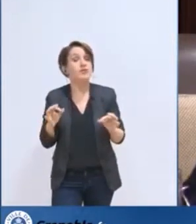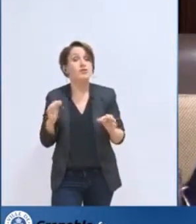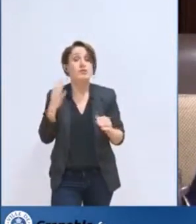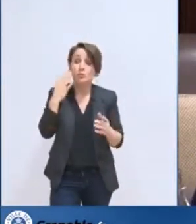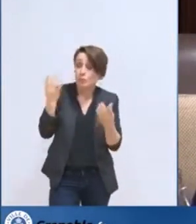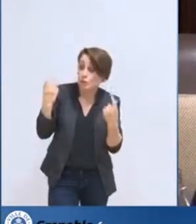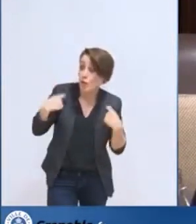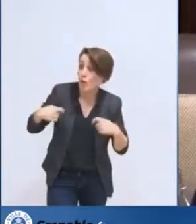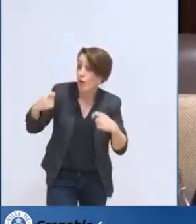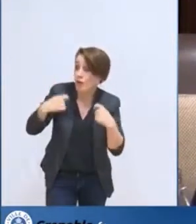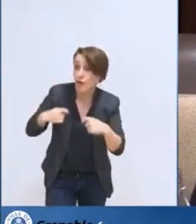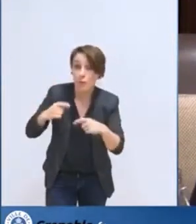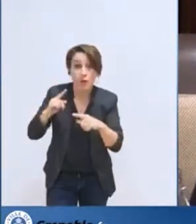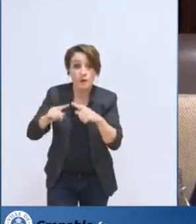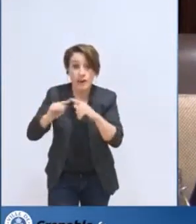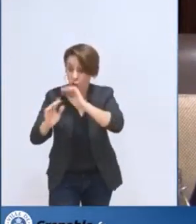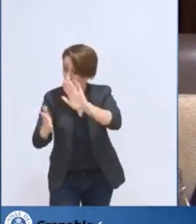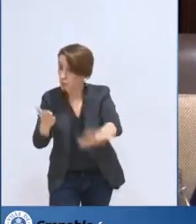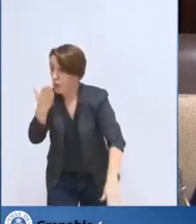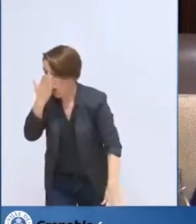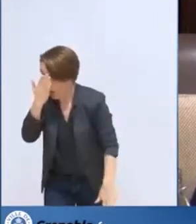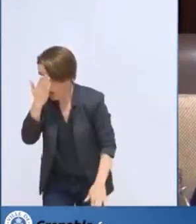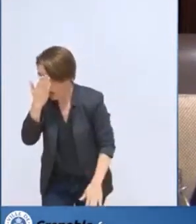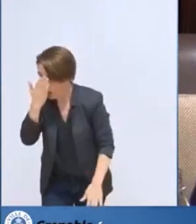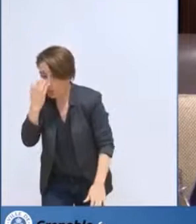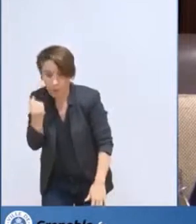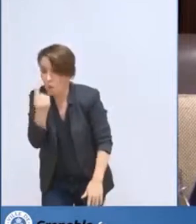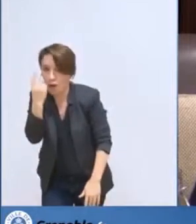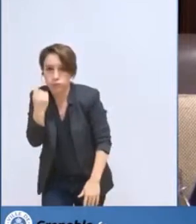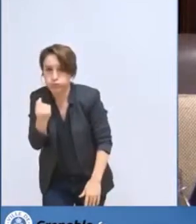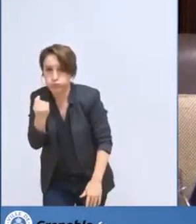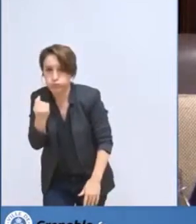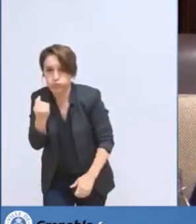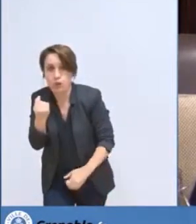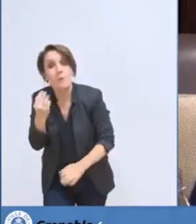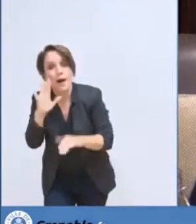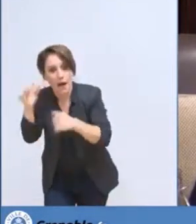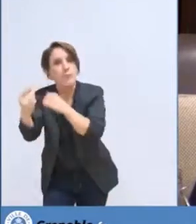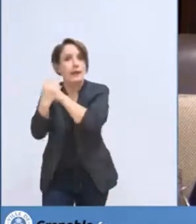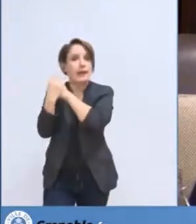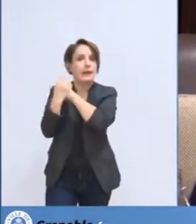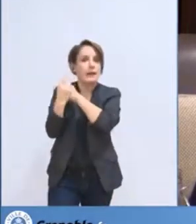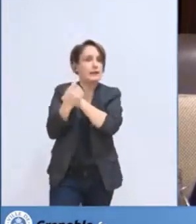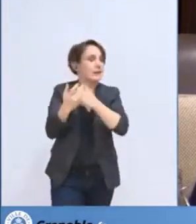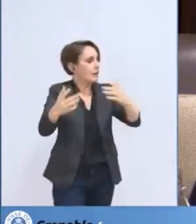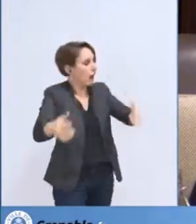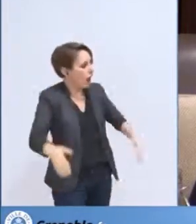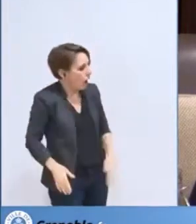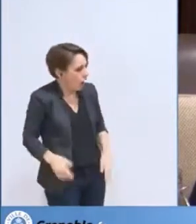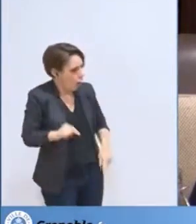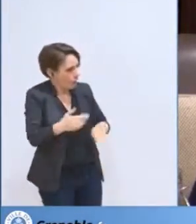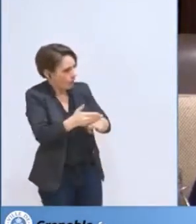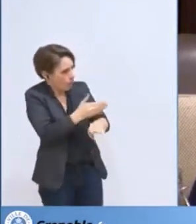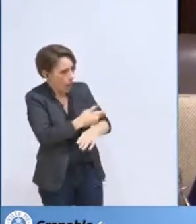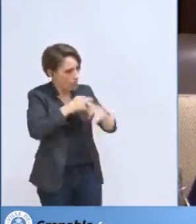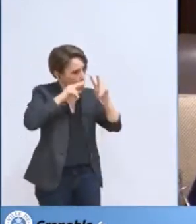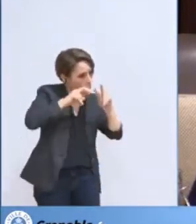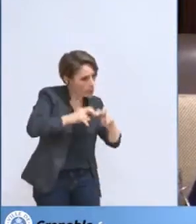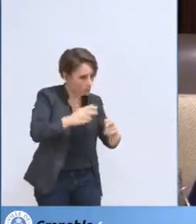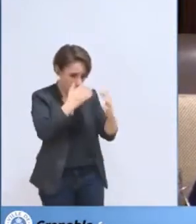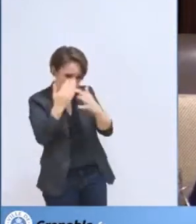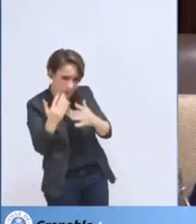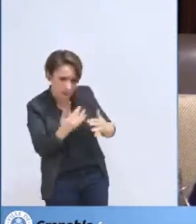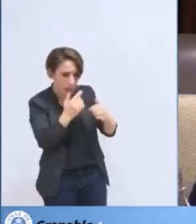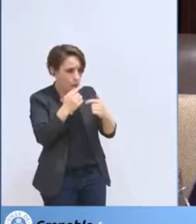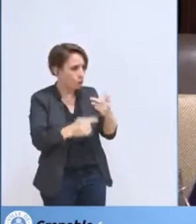dépense dans un délai très court, on nous reproche généralement de ne pas savoir suffisamment étudier les choses.